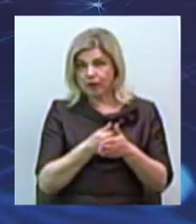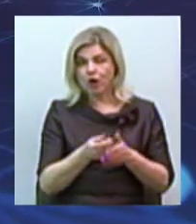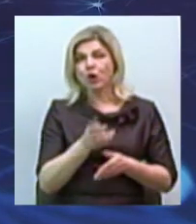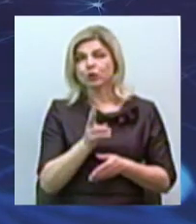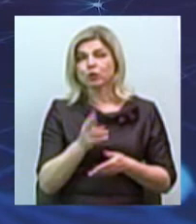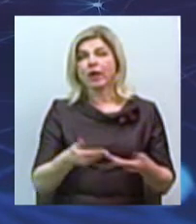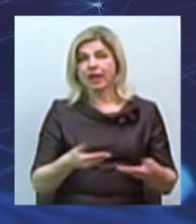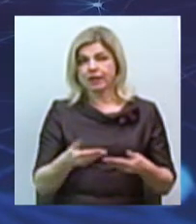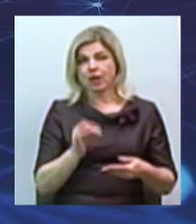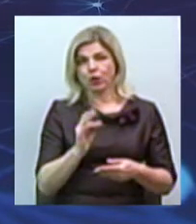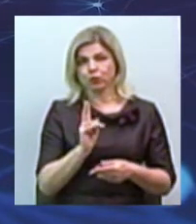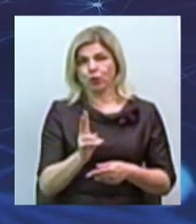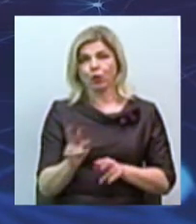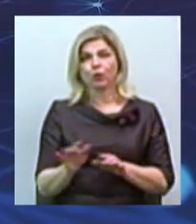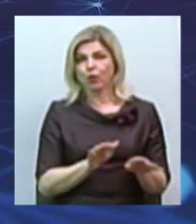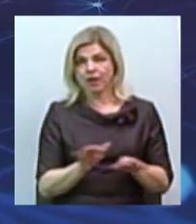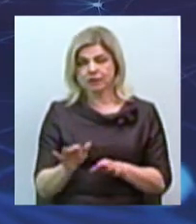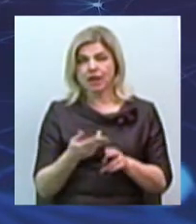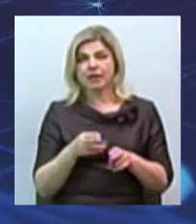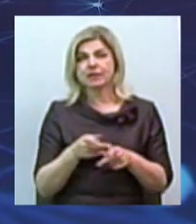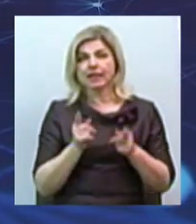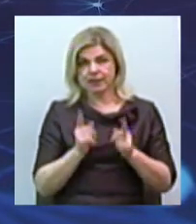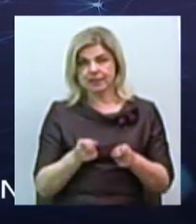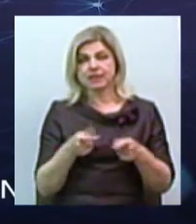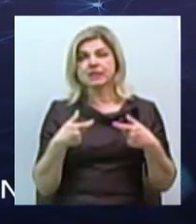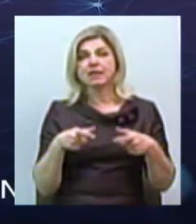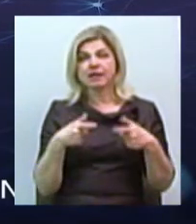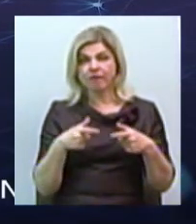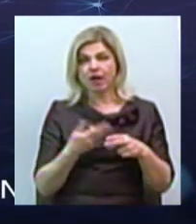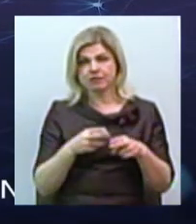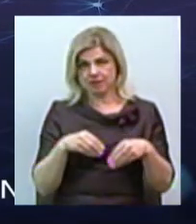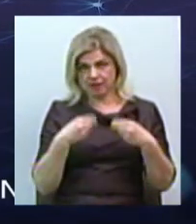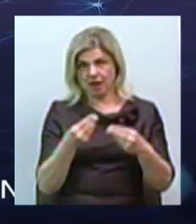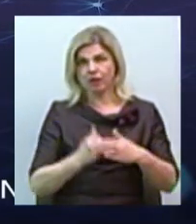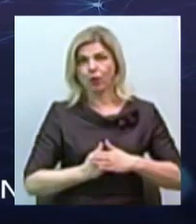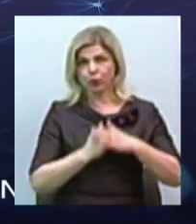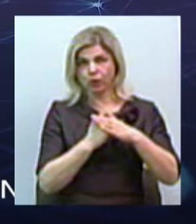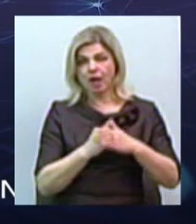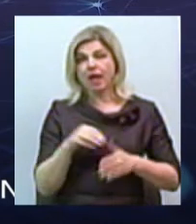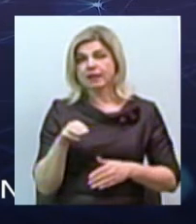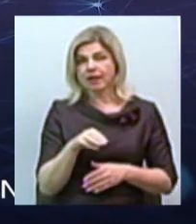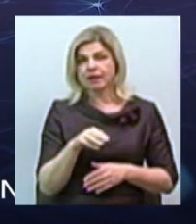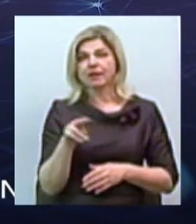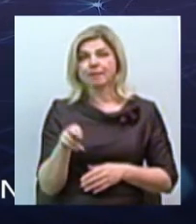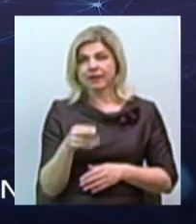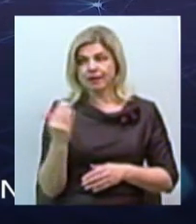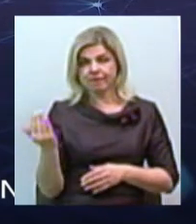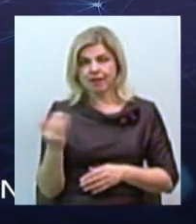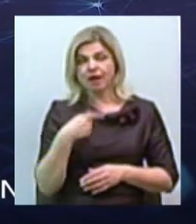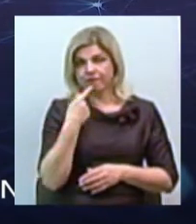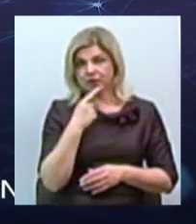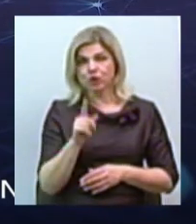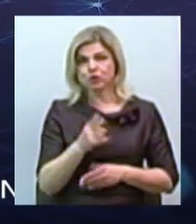який рухається. І це дійсно сертифікація дає рух. Тетяна Дмитрівна сказала, що ми